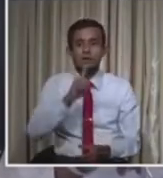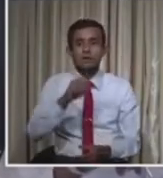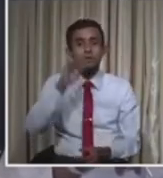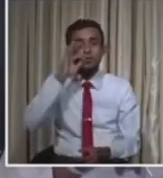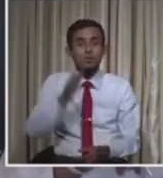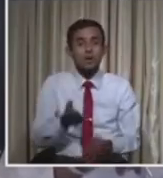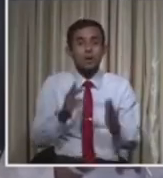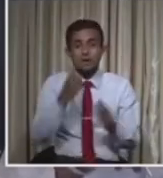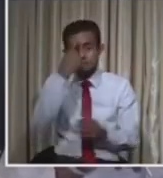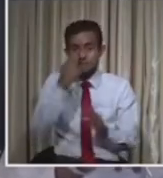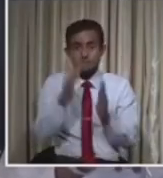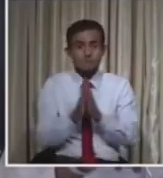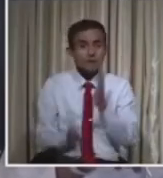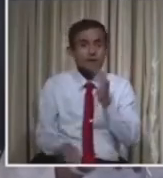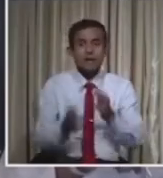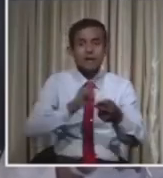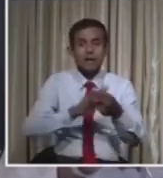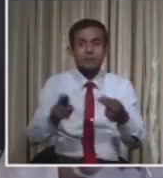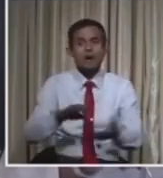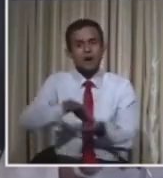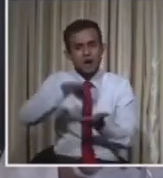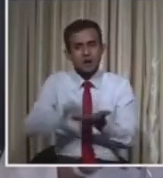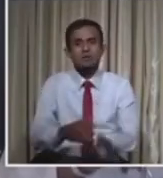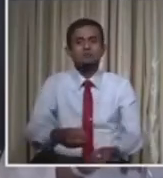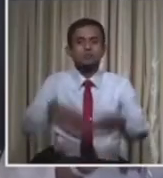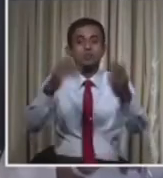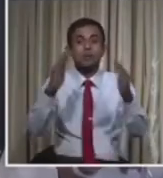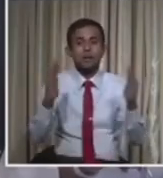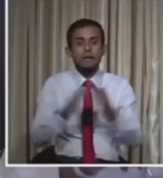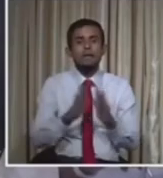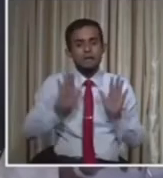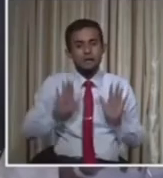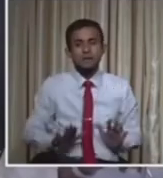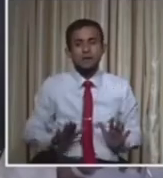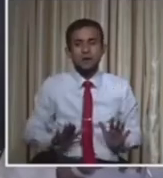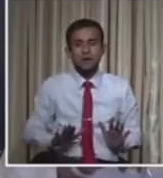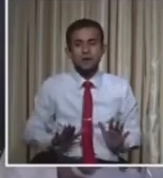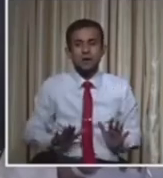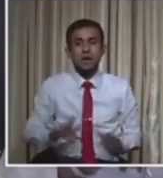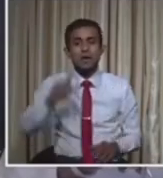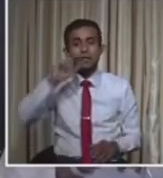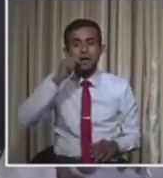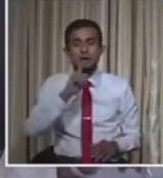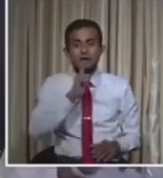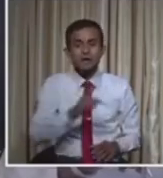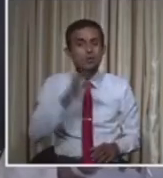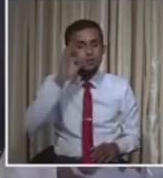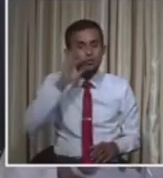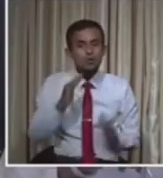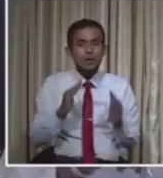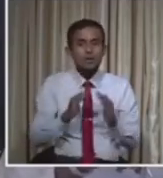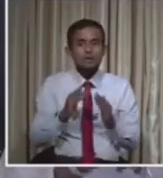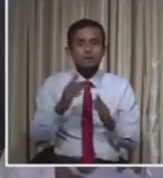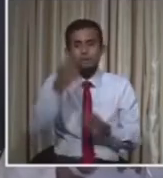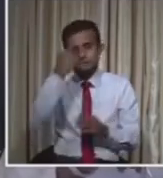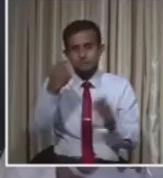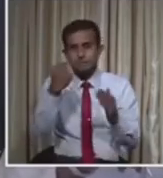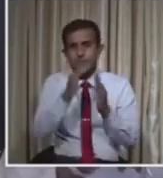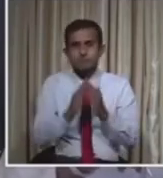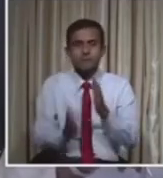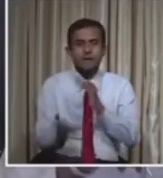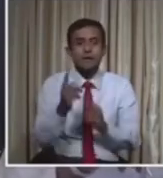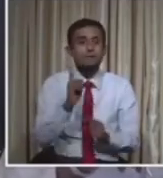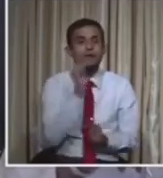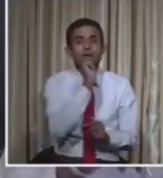උඹනම් පල්ලි යන්න එපා අනිවාර්යෙන් ගහනවා උඹ ගෙදර හිටපන් කියලා තාත්තා කියන දාලා පුතා පල්ලි යන්නෙත් නැ වෙන